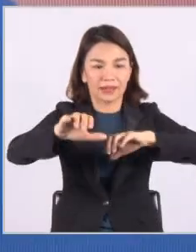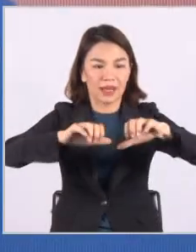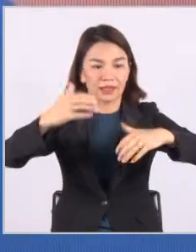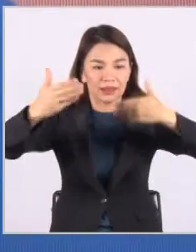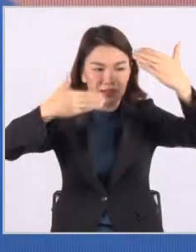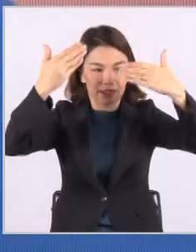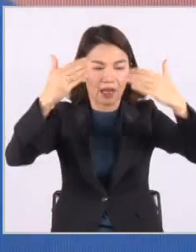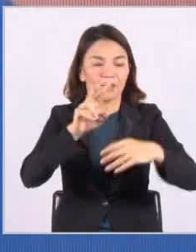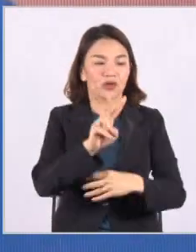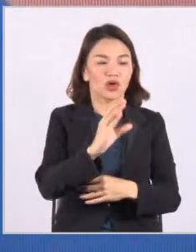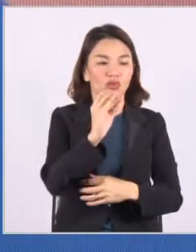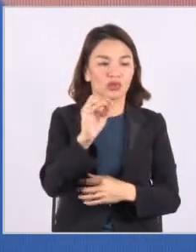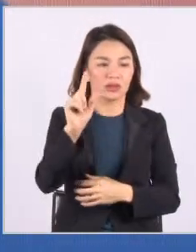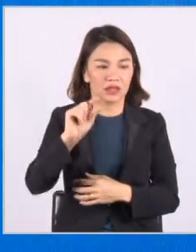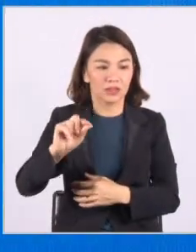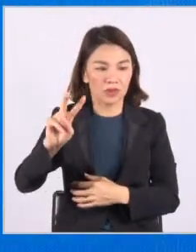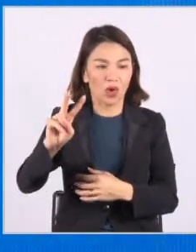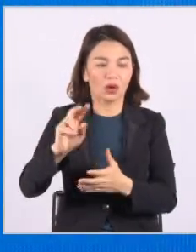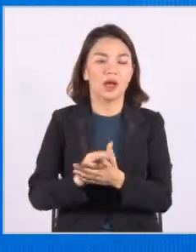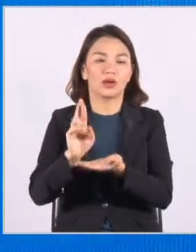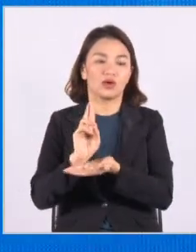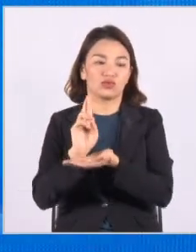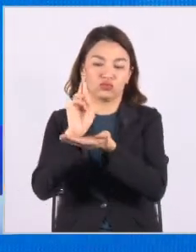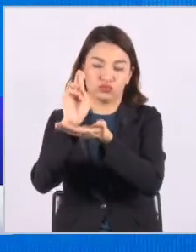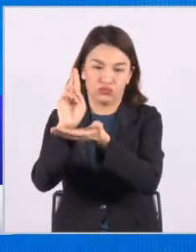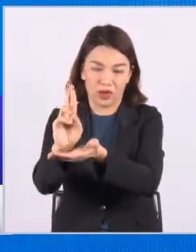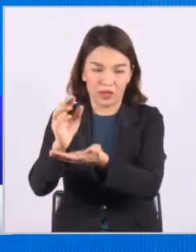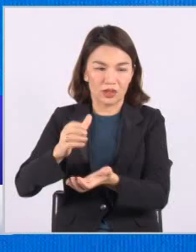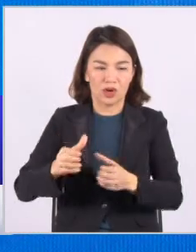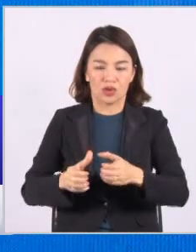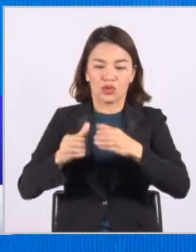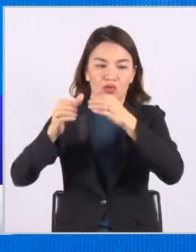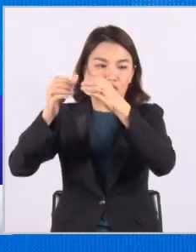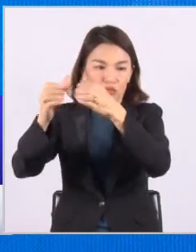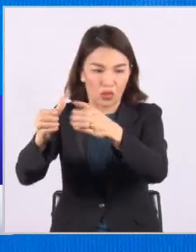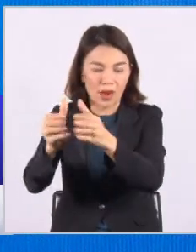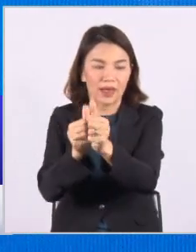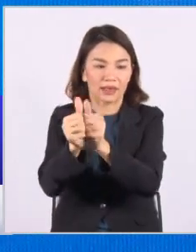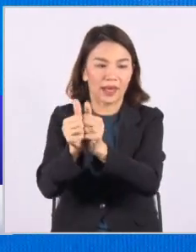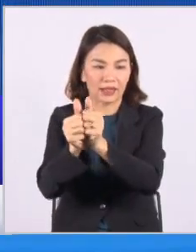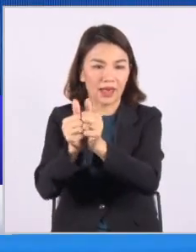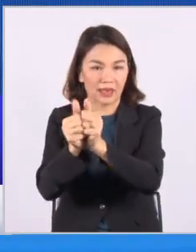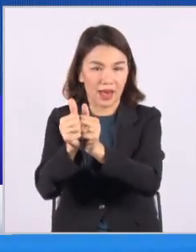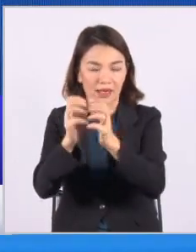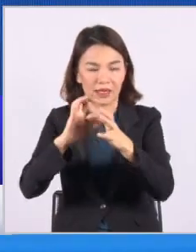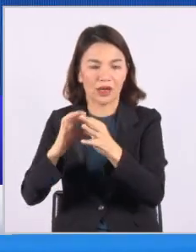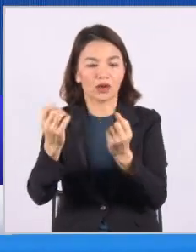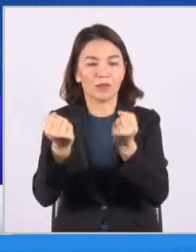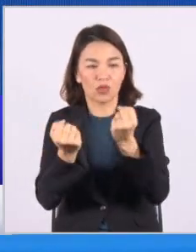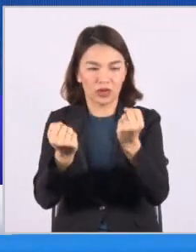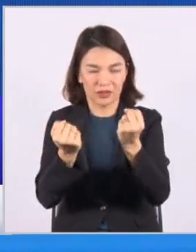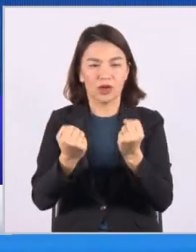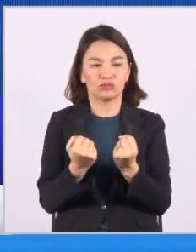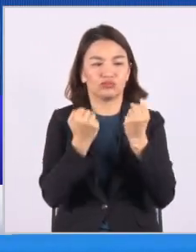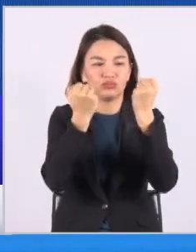2022งานมอบถ้วยรางวัลให้แก่แชมป์ประจำปี2022ในการแข่งขัน Be Quick Thailand Super Series 2022การแข่ง